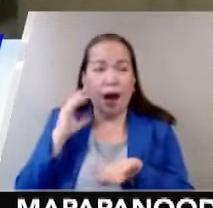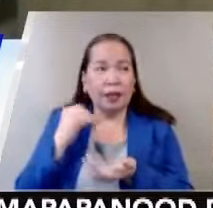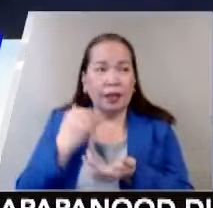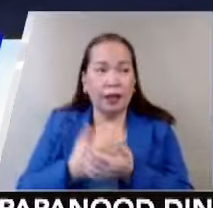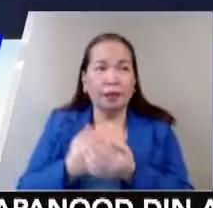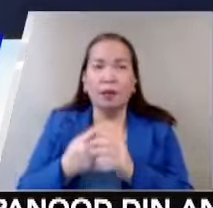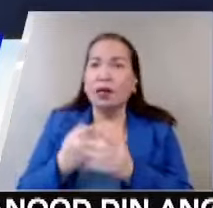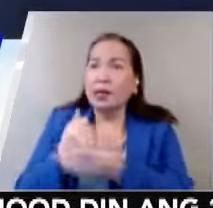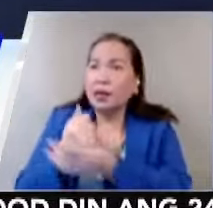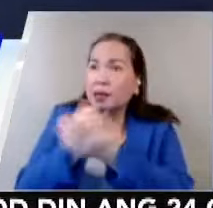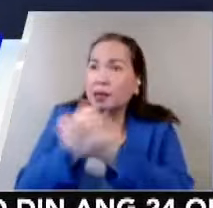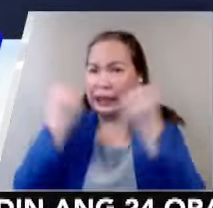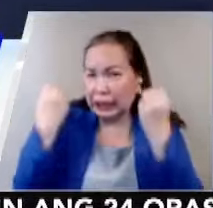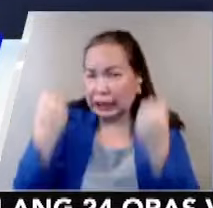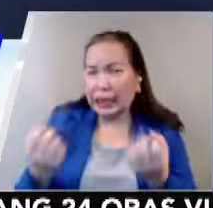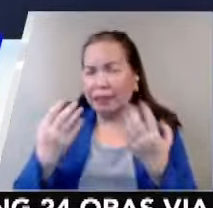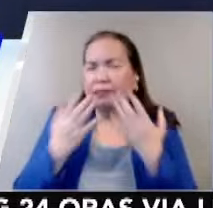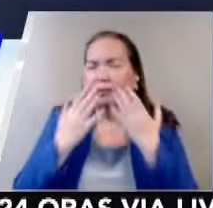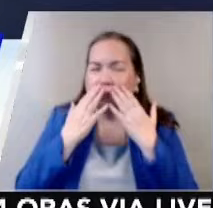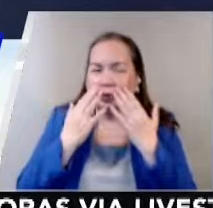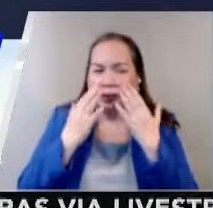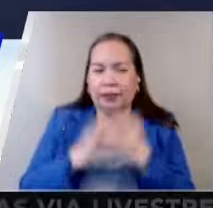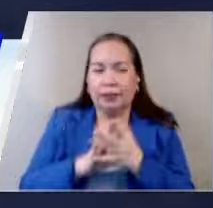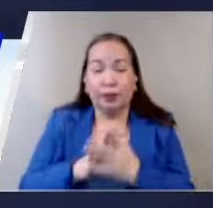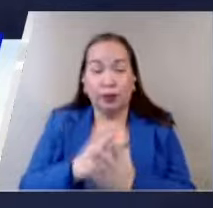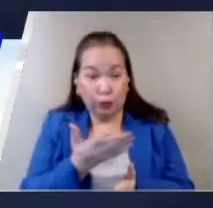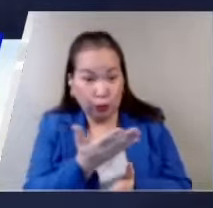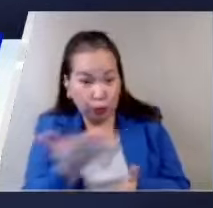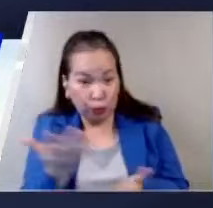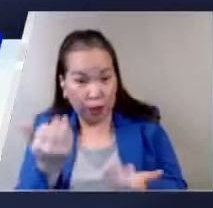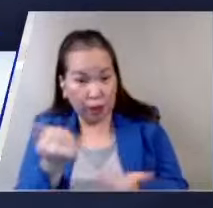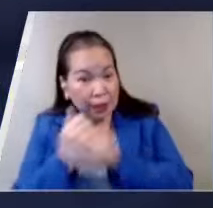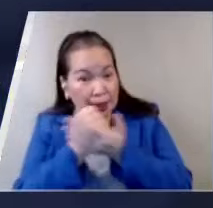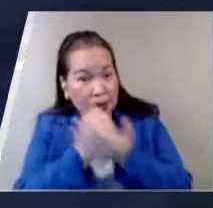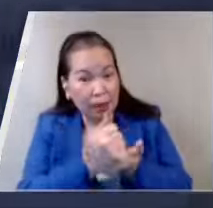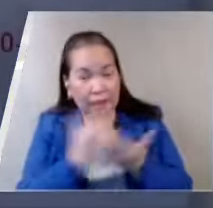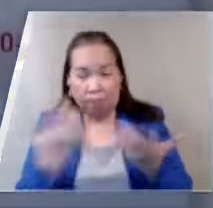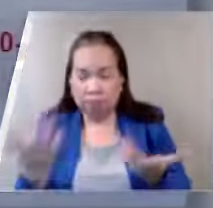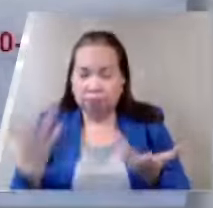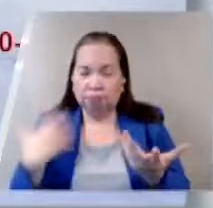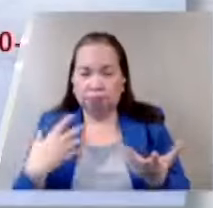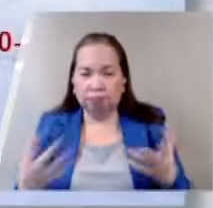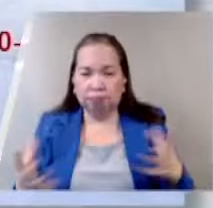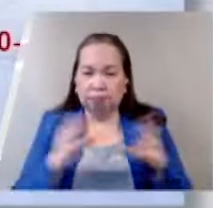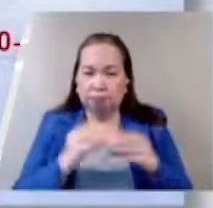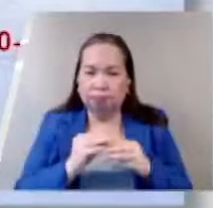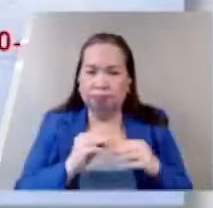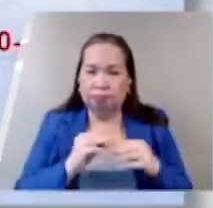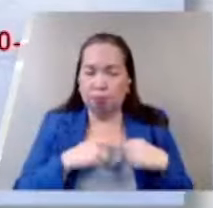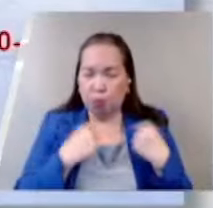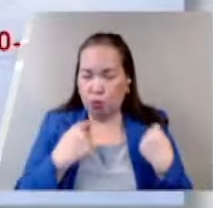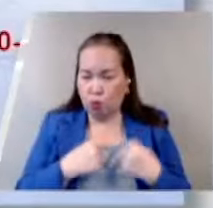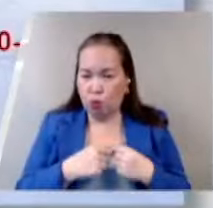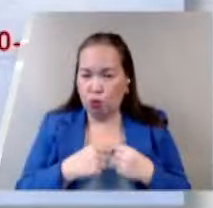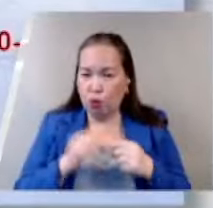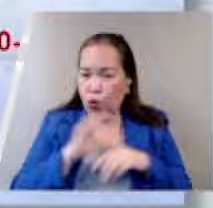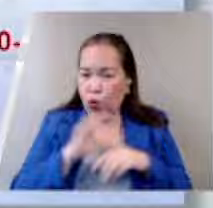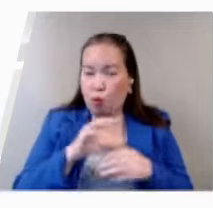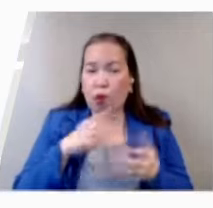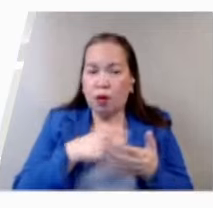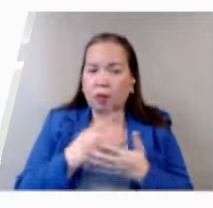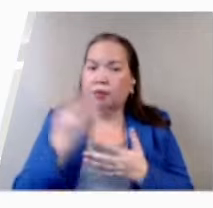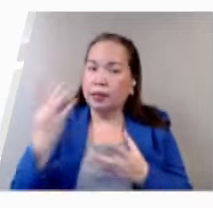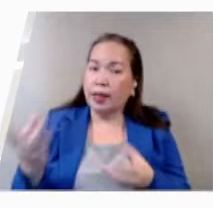pinadala sa amin. Sa mga nais makiisa sa aming Kapuso Kalusugan Consulta Project, maaaring magdeposito sa aming bank account